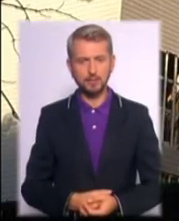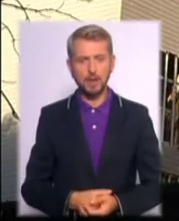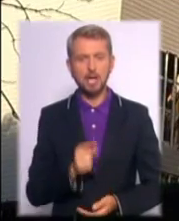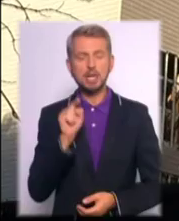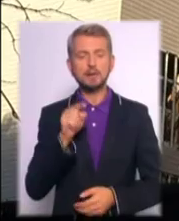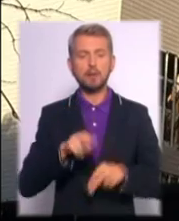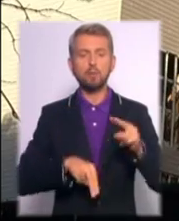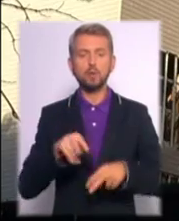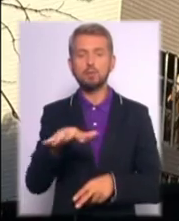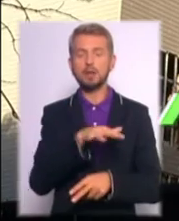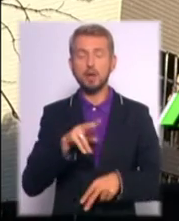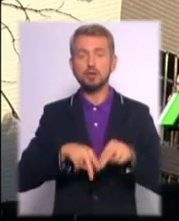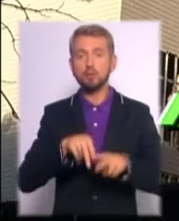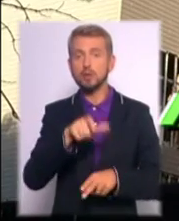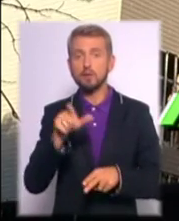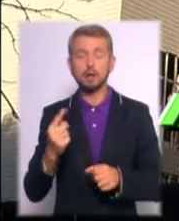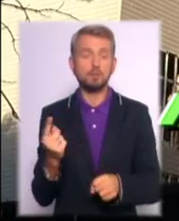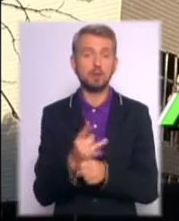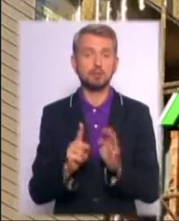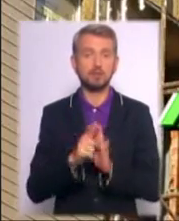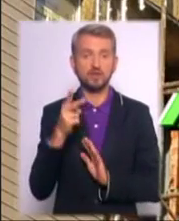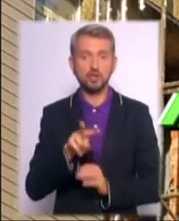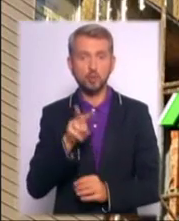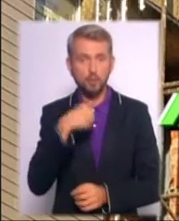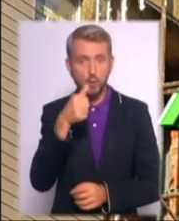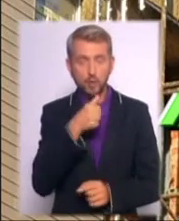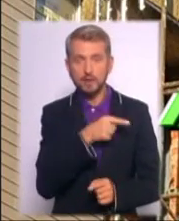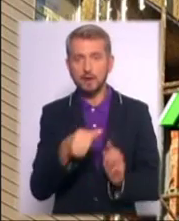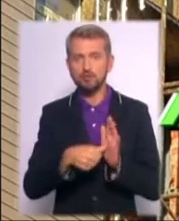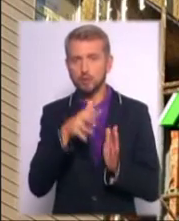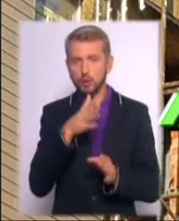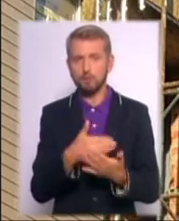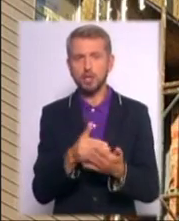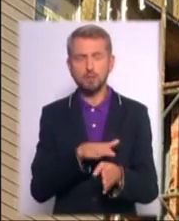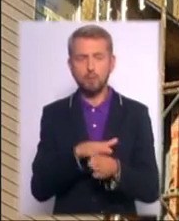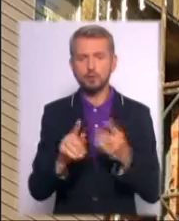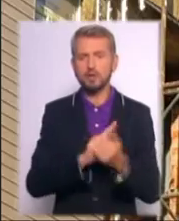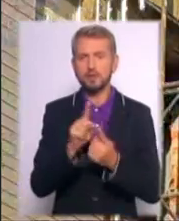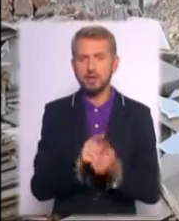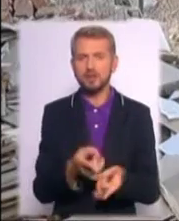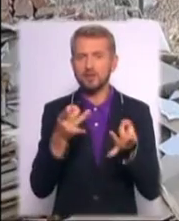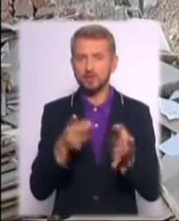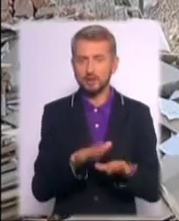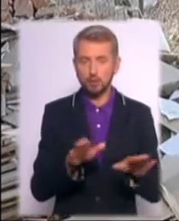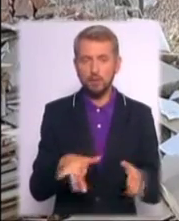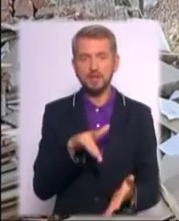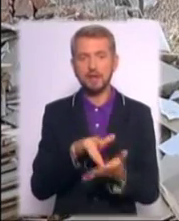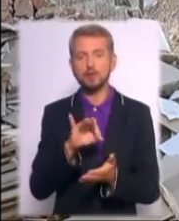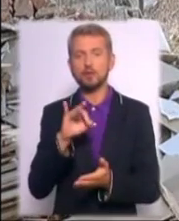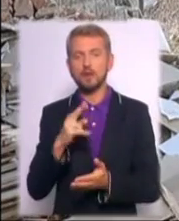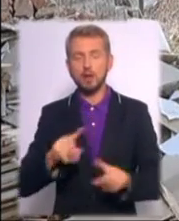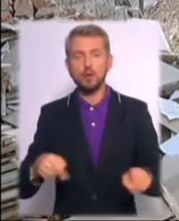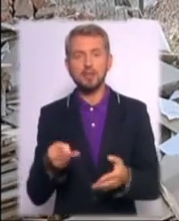цей будмайданчик будівельники вперше зайшли ще у 2002-му і за 6 років майже повністю перевтілили звичайнісінький садочок у Центр соціальної